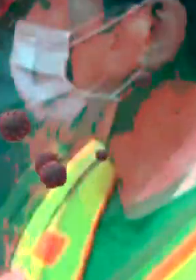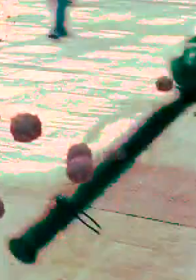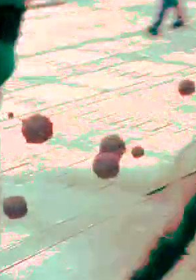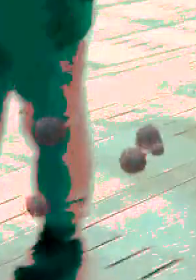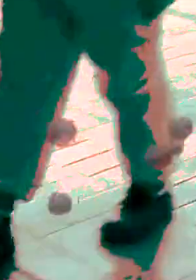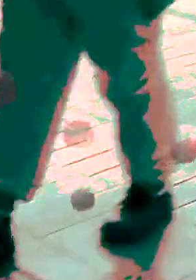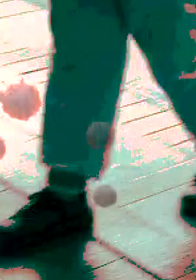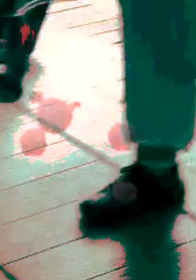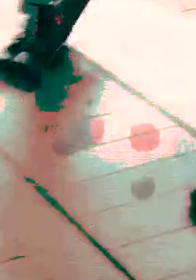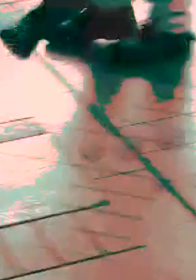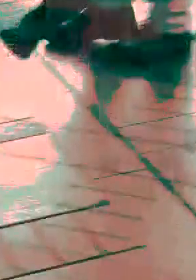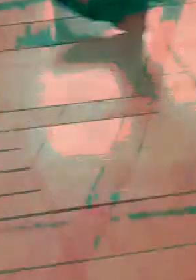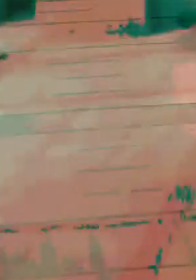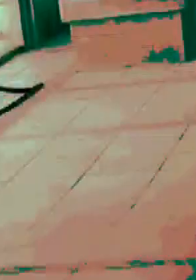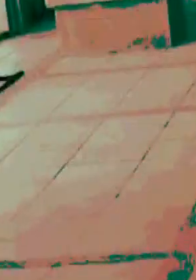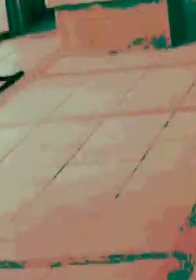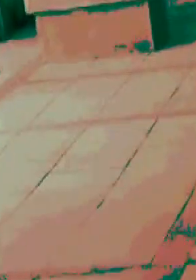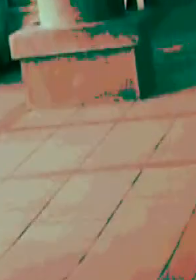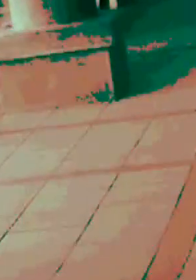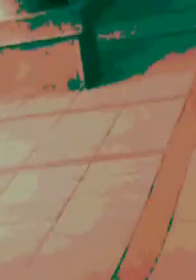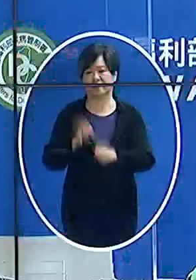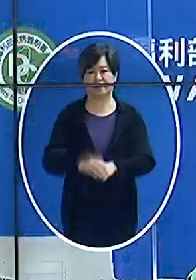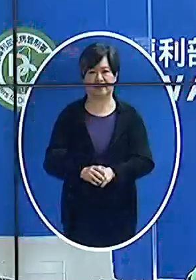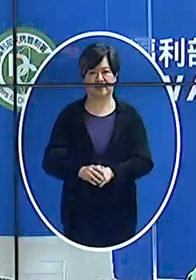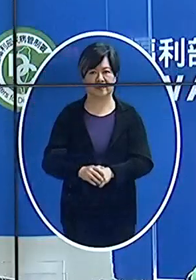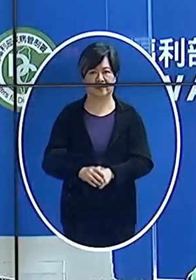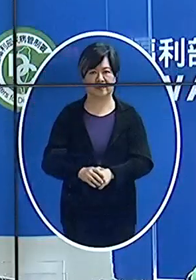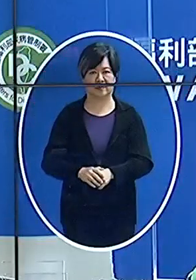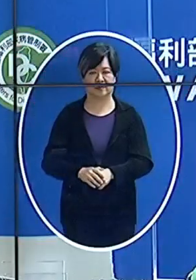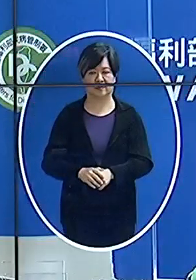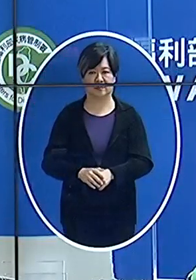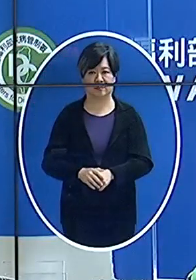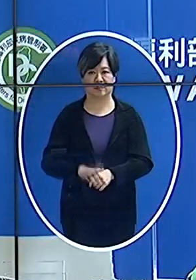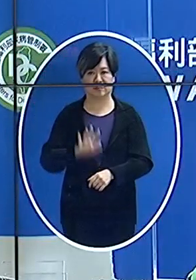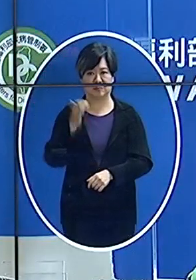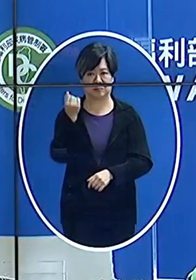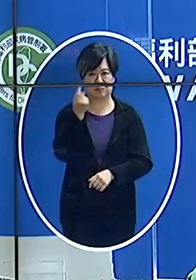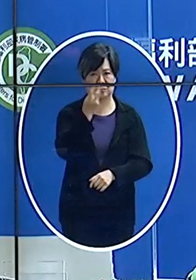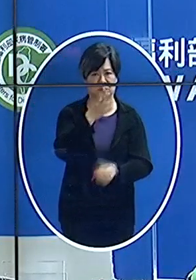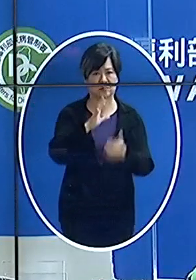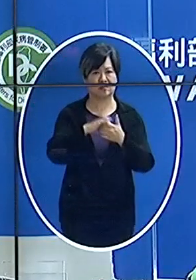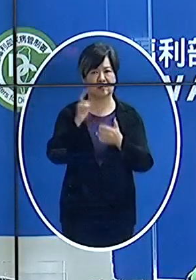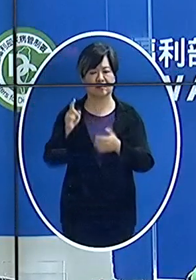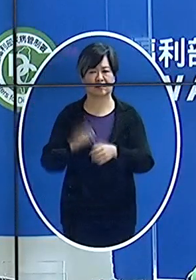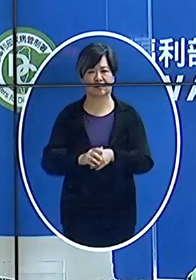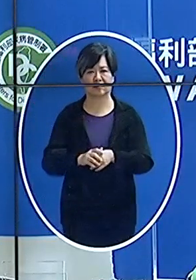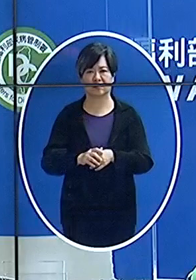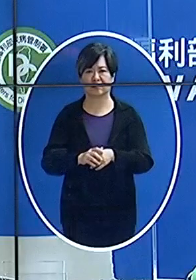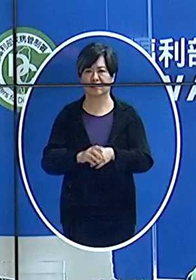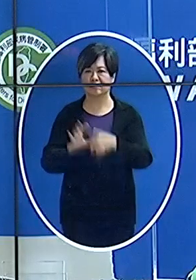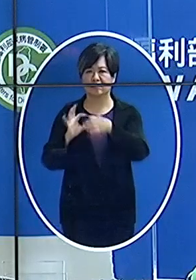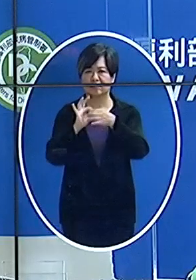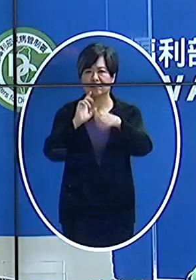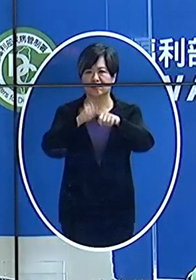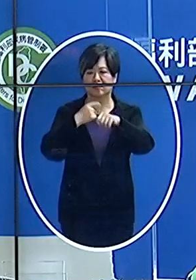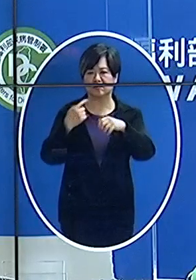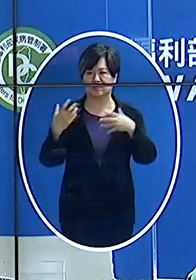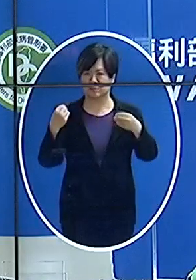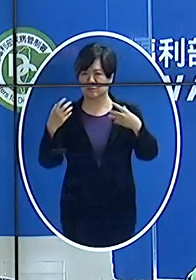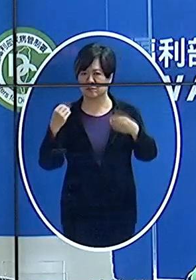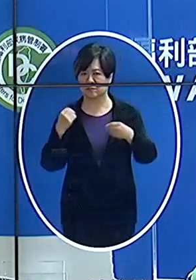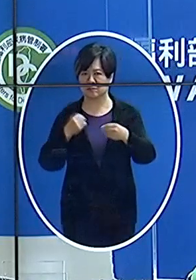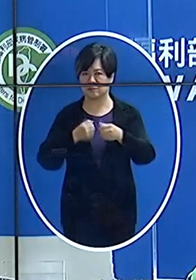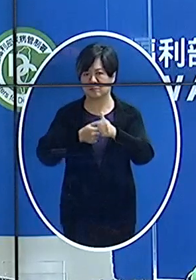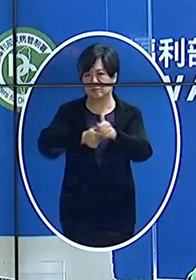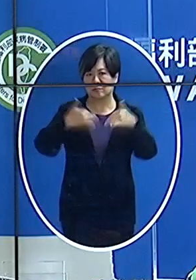心生恐惧。记者综合报道。 好，今天一口气一下子暴增了29例的本土案例，创下了新